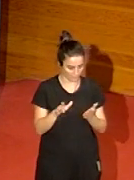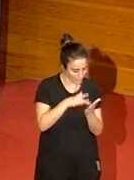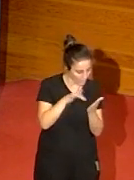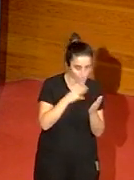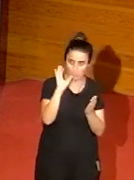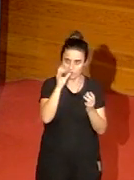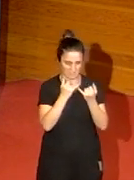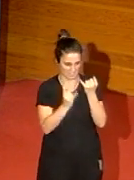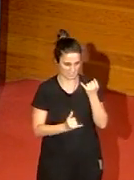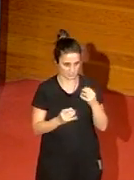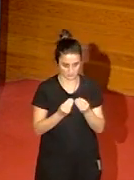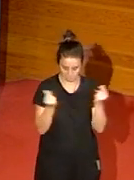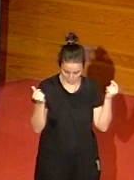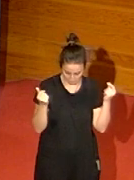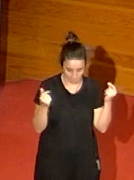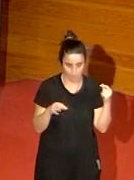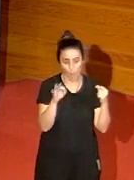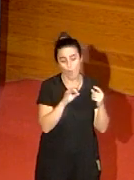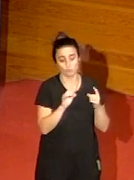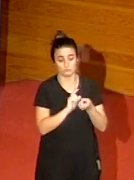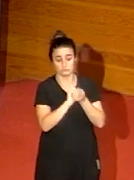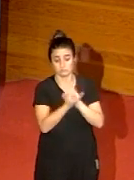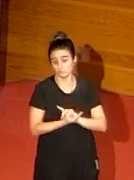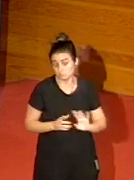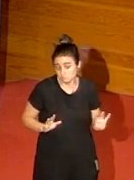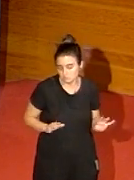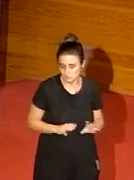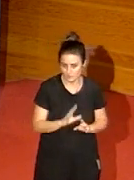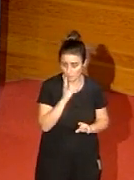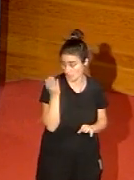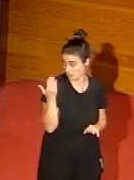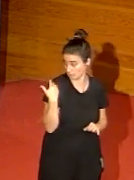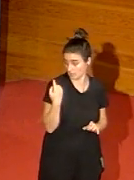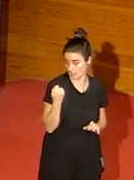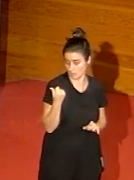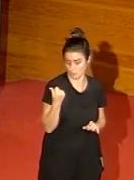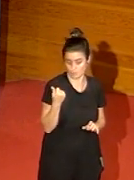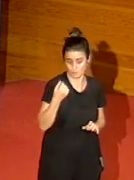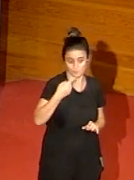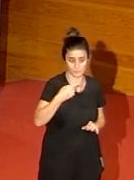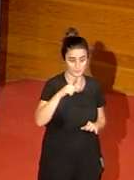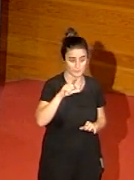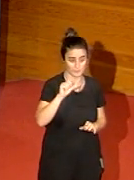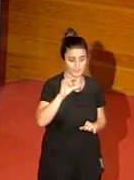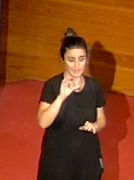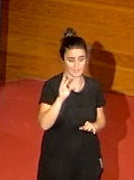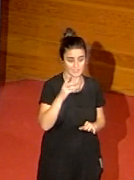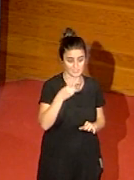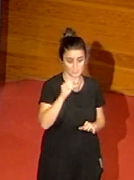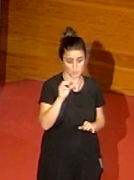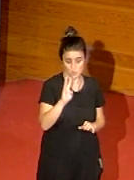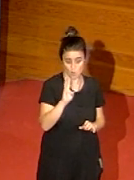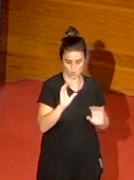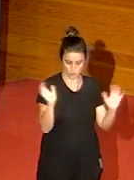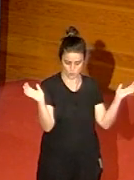ez? Bueno, desagertu edo aldatu egin dela erabat, ez? Duela oso gutxi, Glasgow-eko goibilera izan zen, eta esan